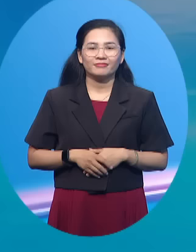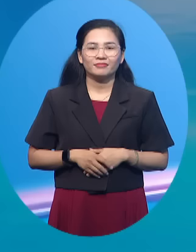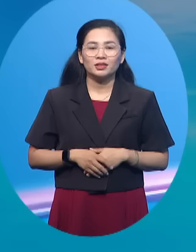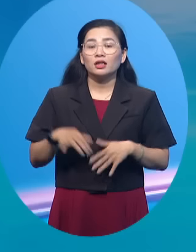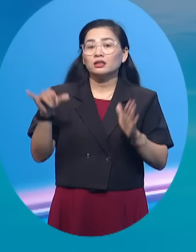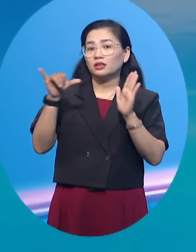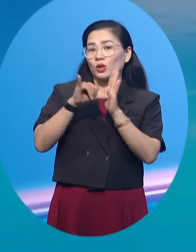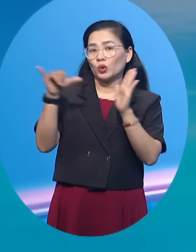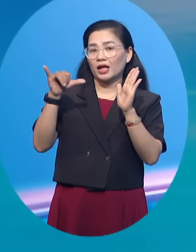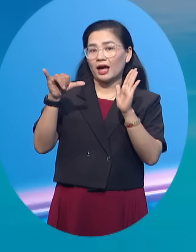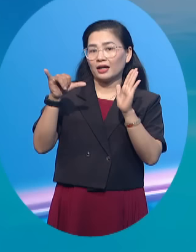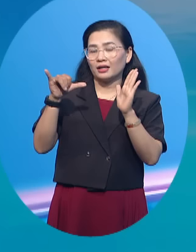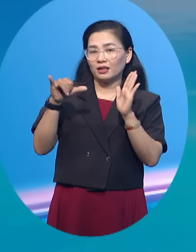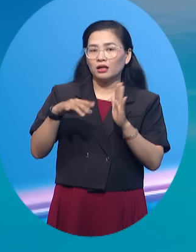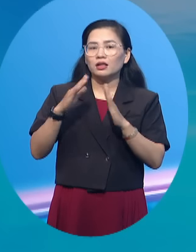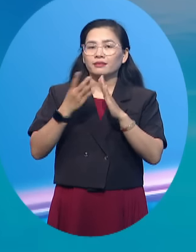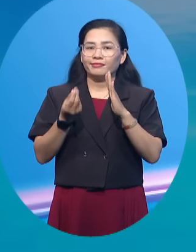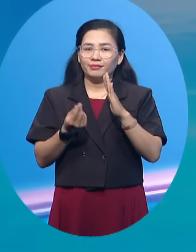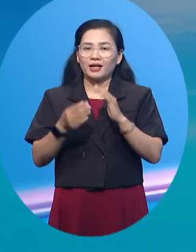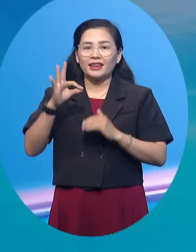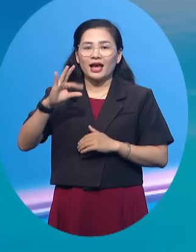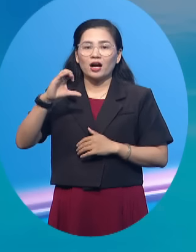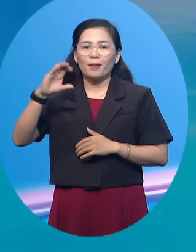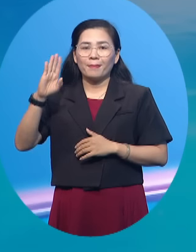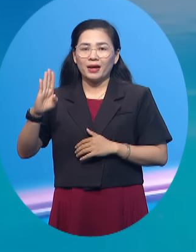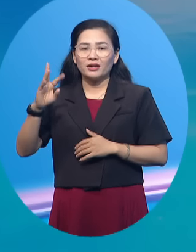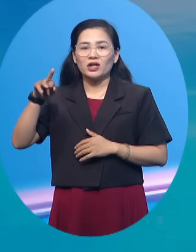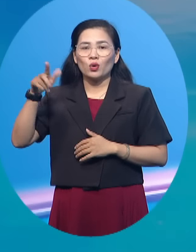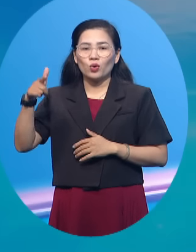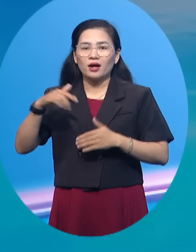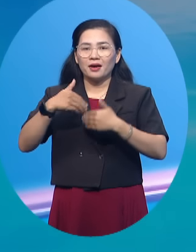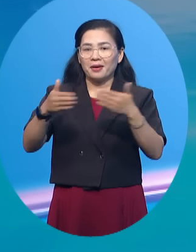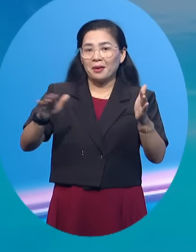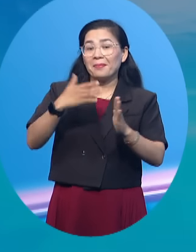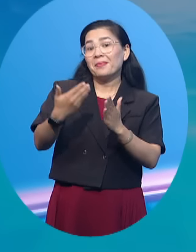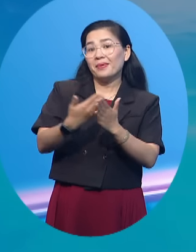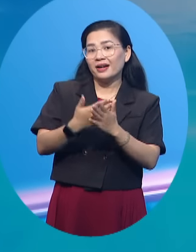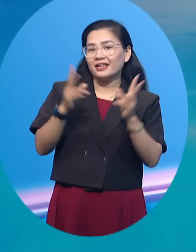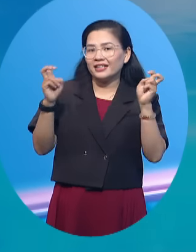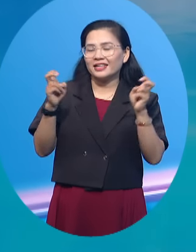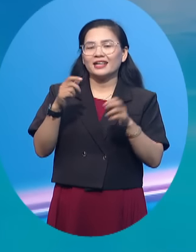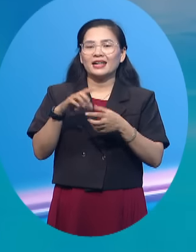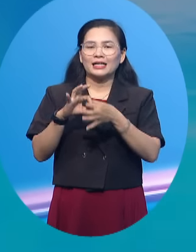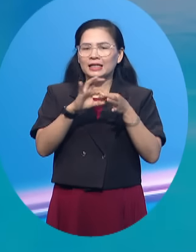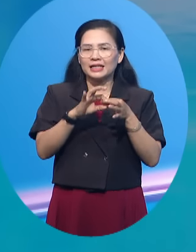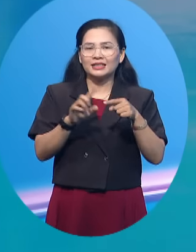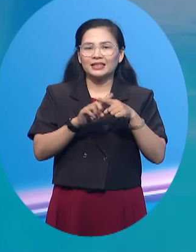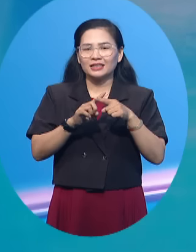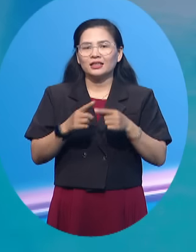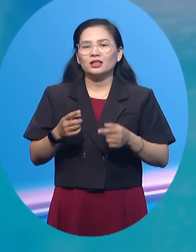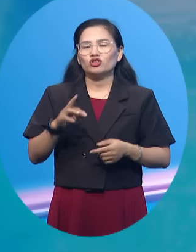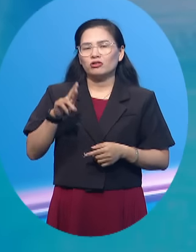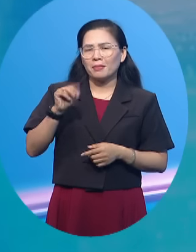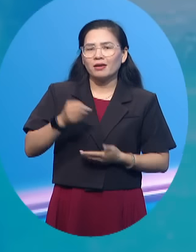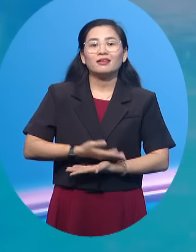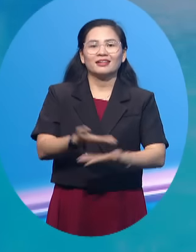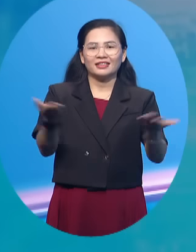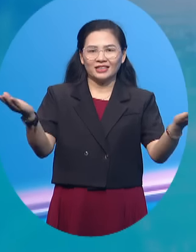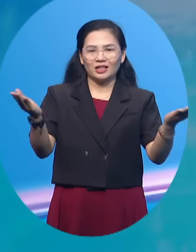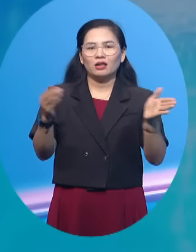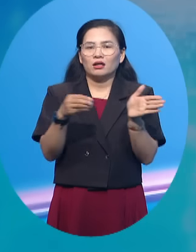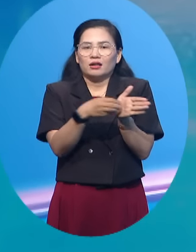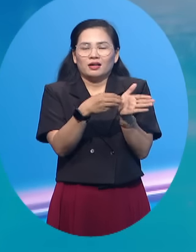Sau 6 tháng ra mắt tính năng Techcombank Rewards với chủ đề gắn kết thêm giá trị, trải nghiệm thêm rực màu, dành tặng khách hàng trên ứng dụng ngân hàng